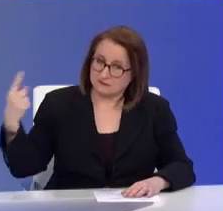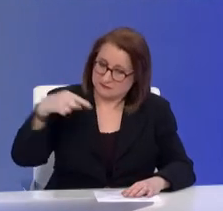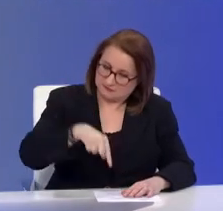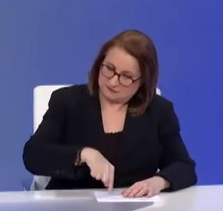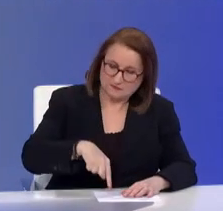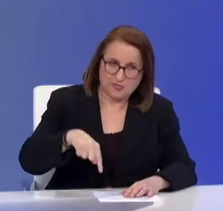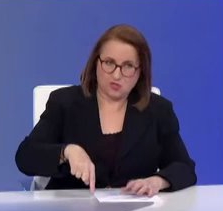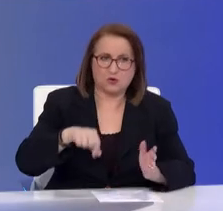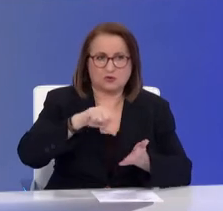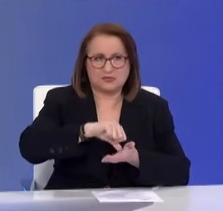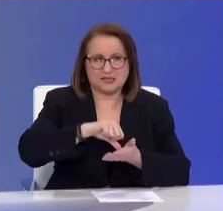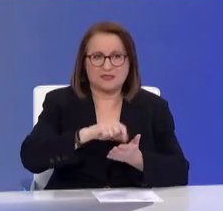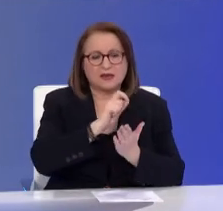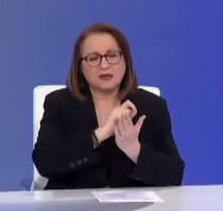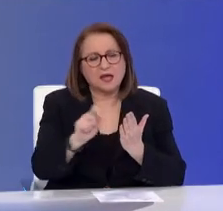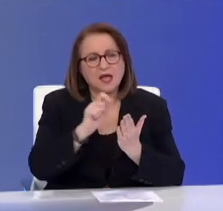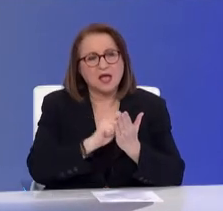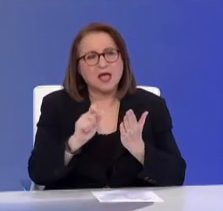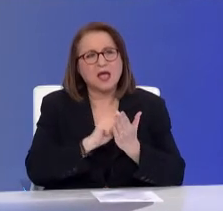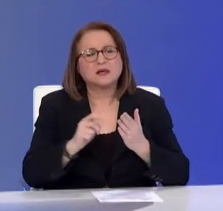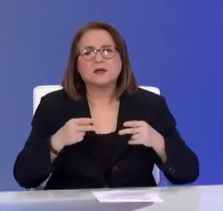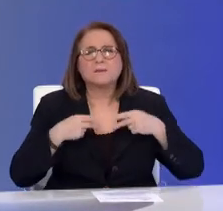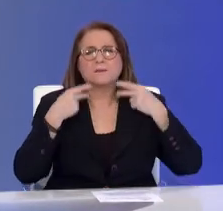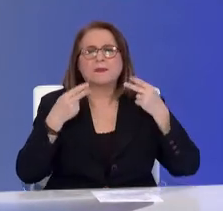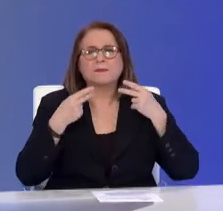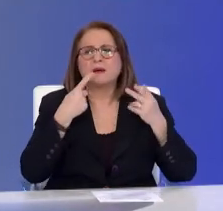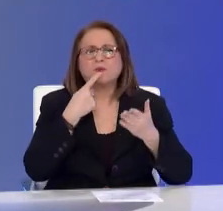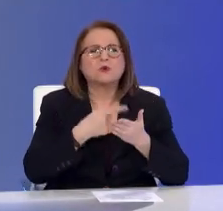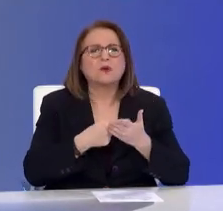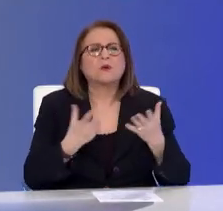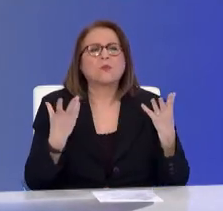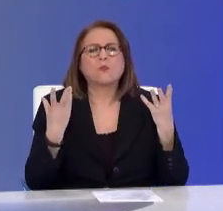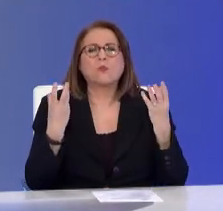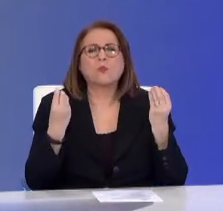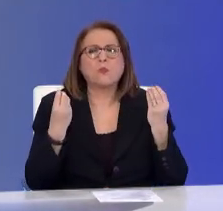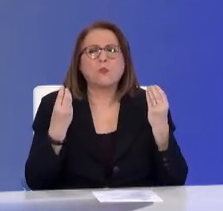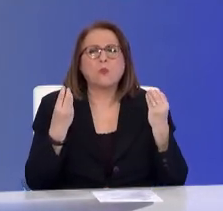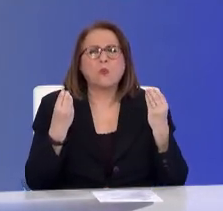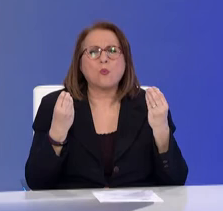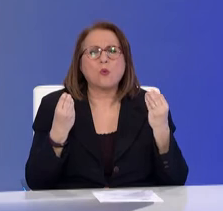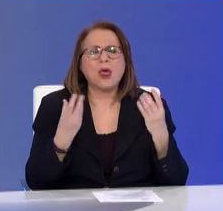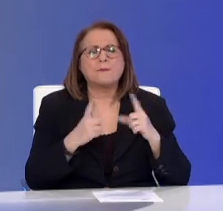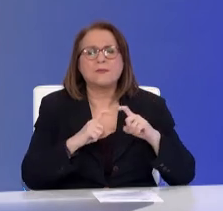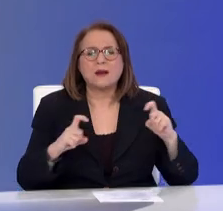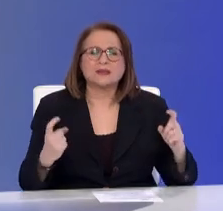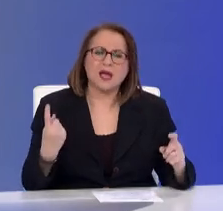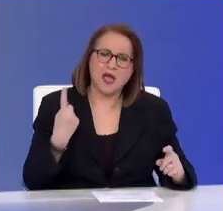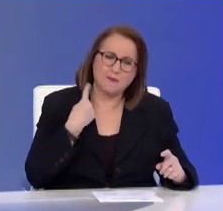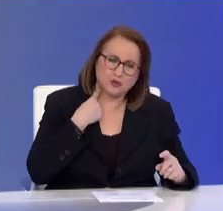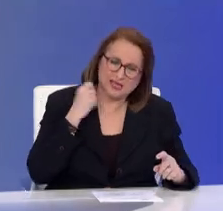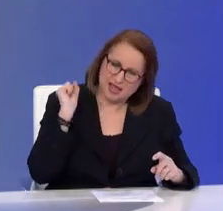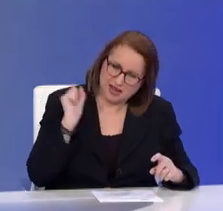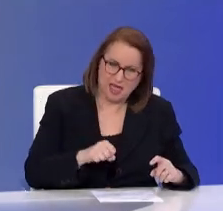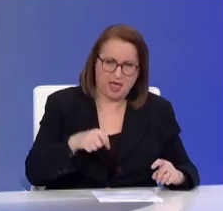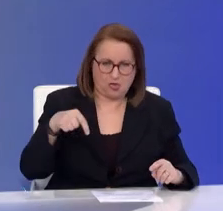ποίημα που έλεγε ότι πολλά μπορεί να έχουν αποτύχει, η φύση